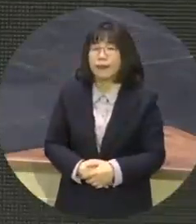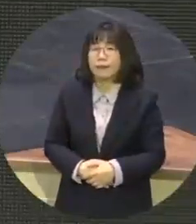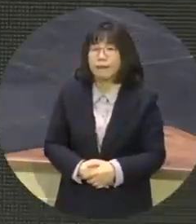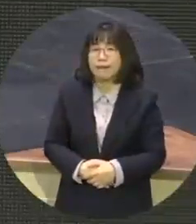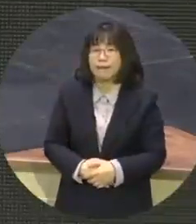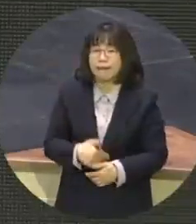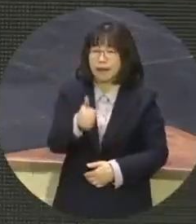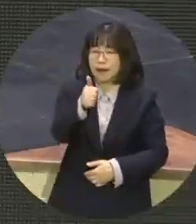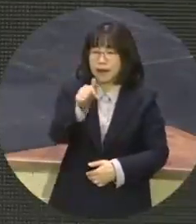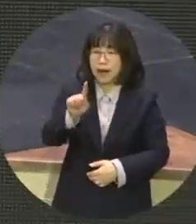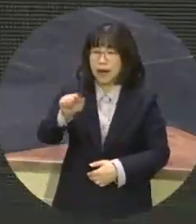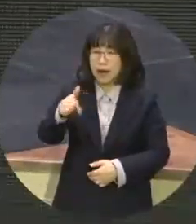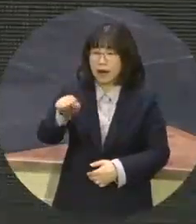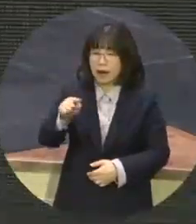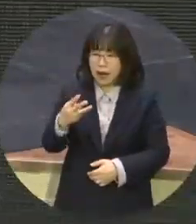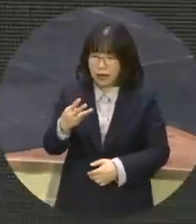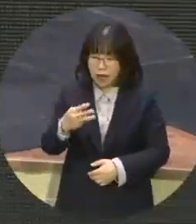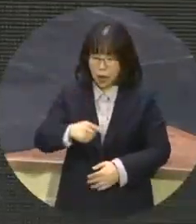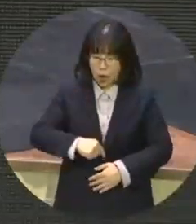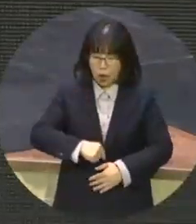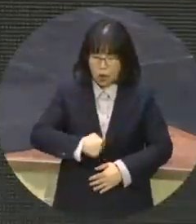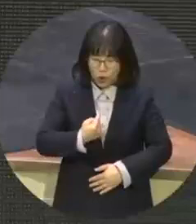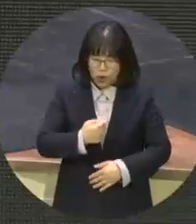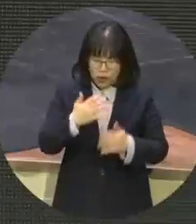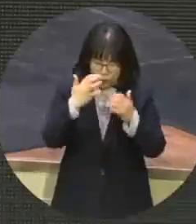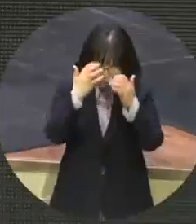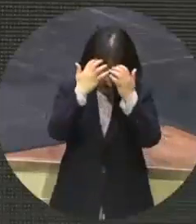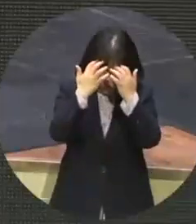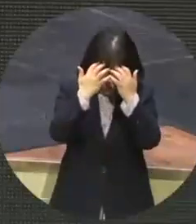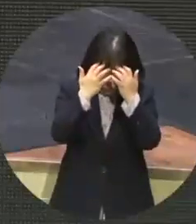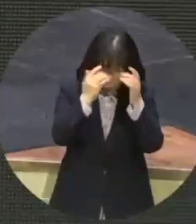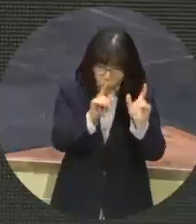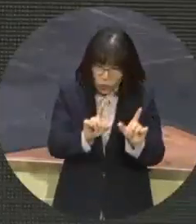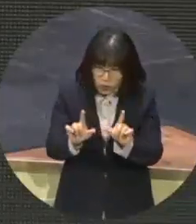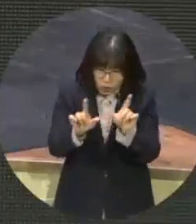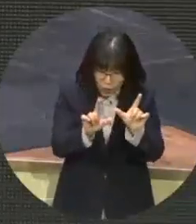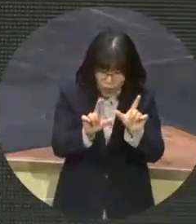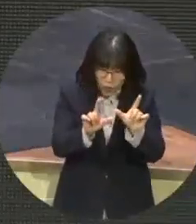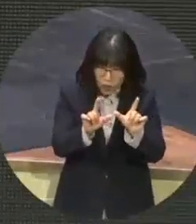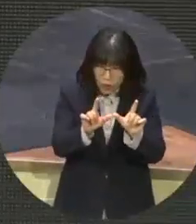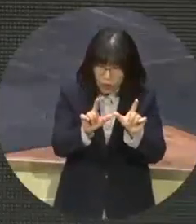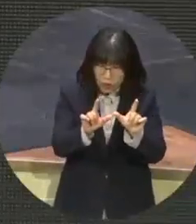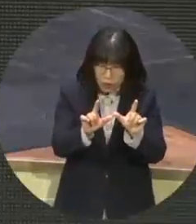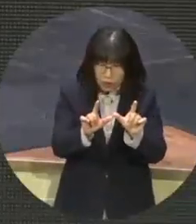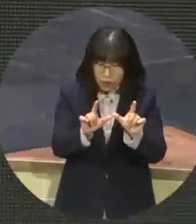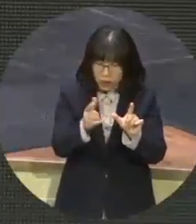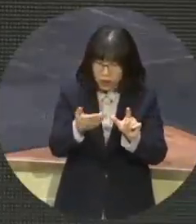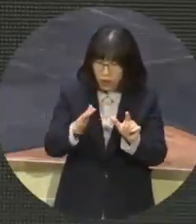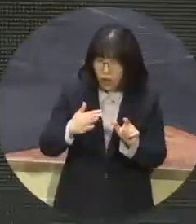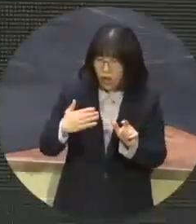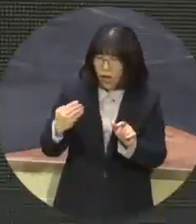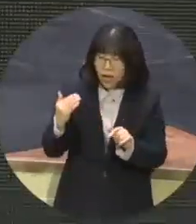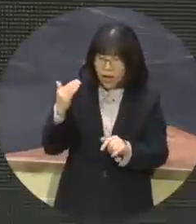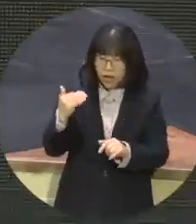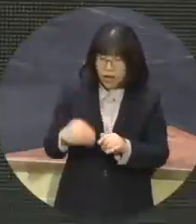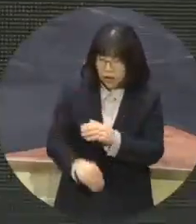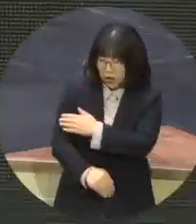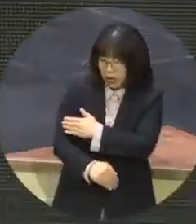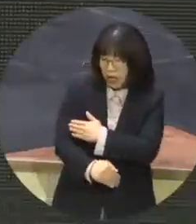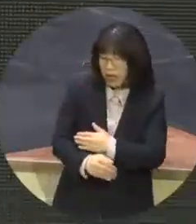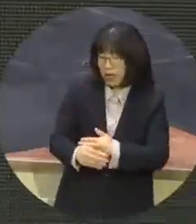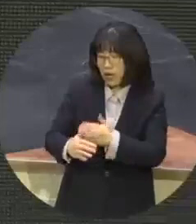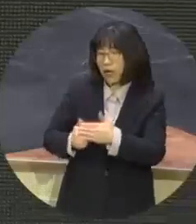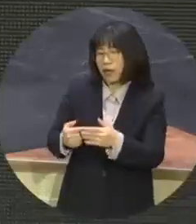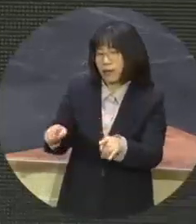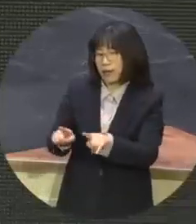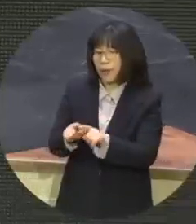본문에 보면 하갈이 홀로 고통을 당하고 있는 것 같았지만 하나님은 하갈을 삶을